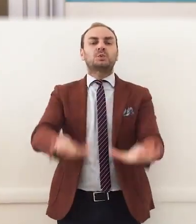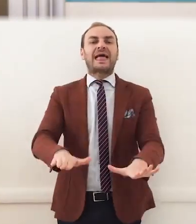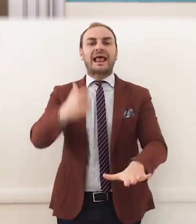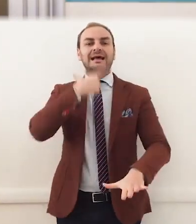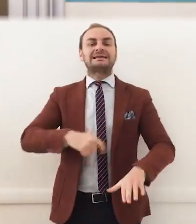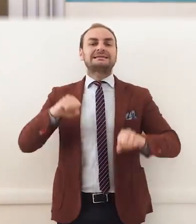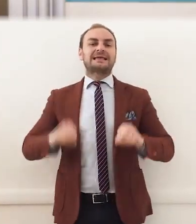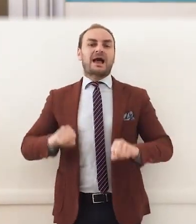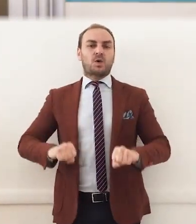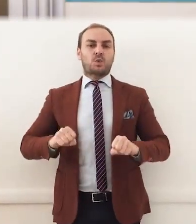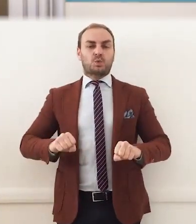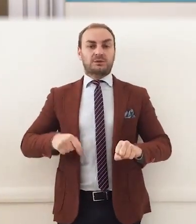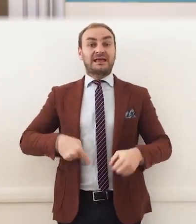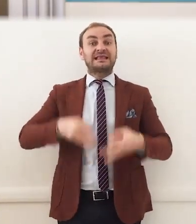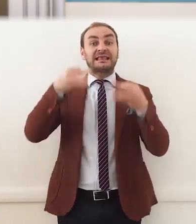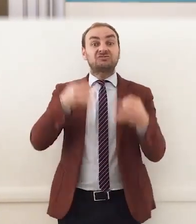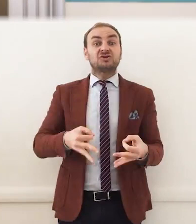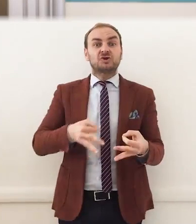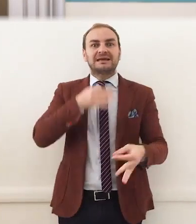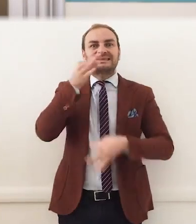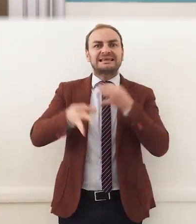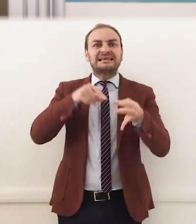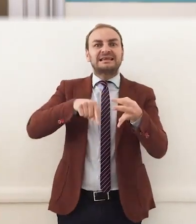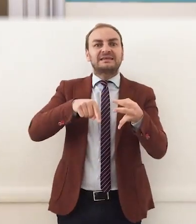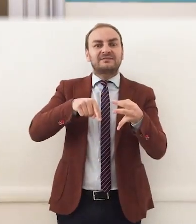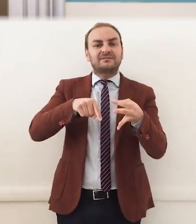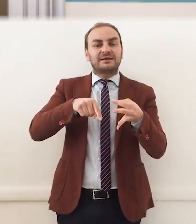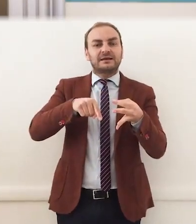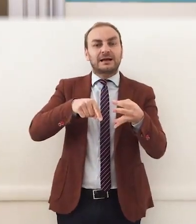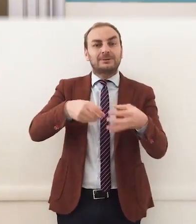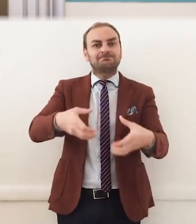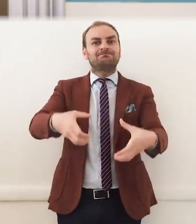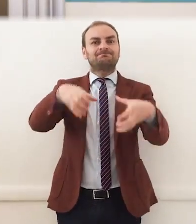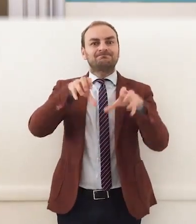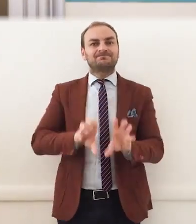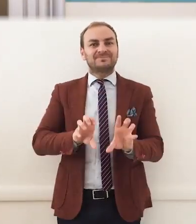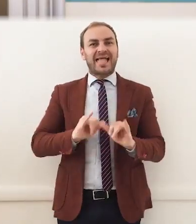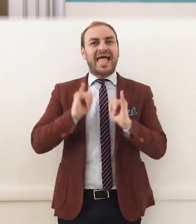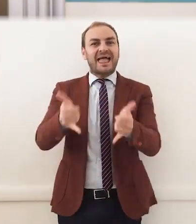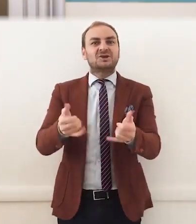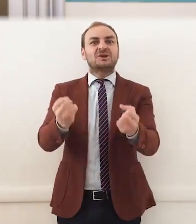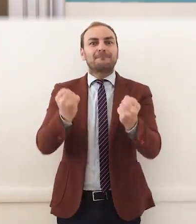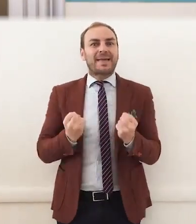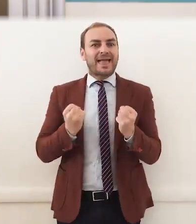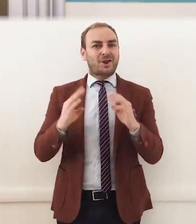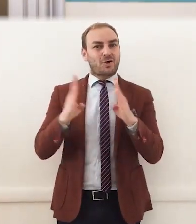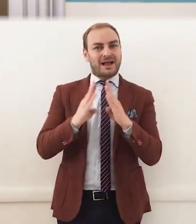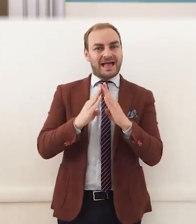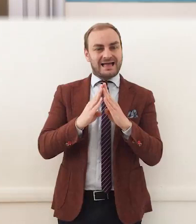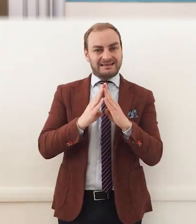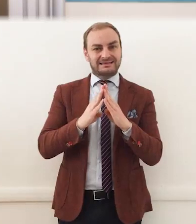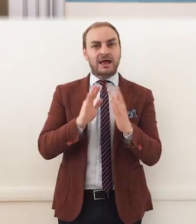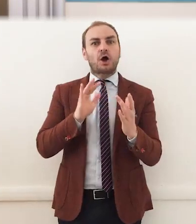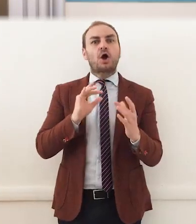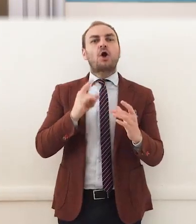noi perché una decisione che ovviamente riduce ulteriormente le possibilità di spostamento quindi riduce i contatti quindi